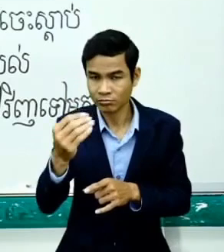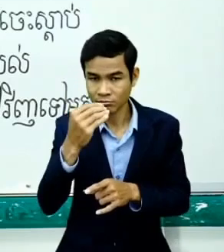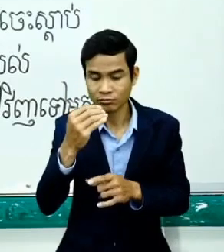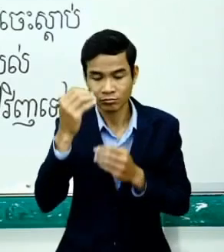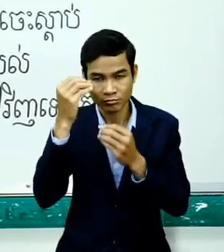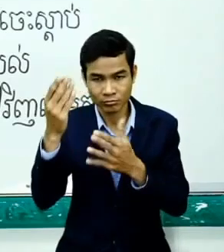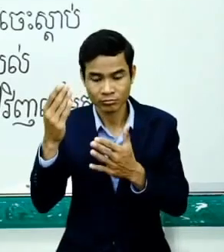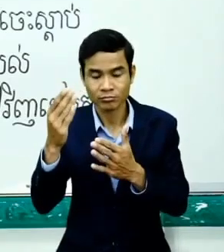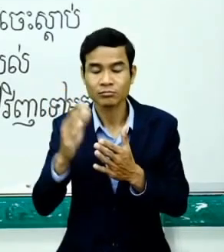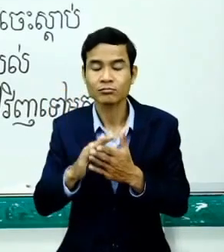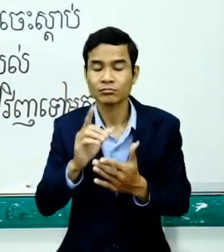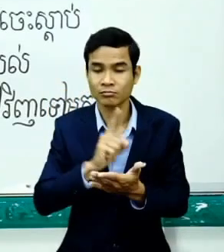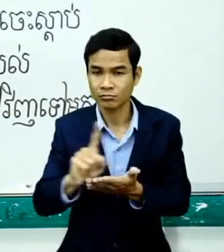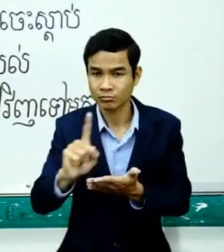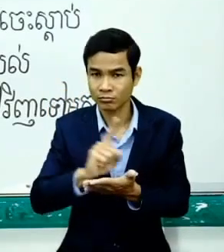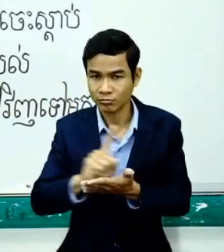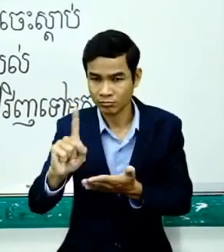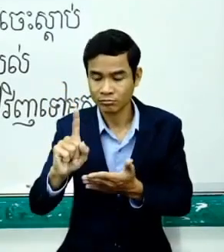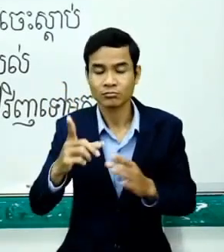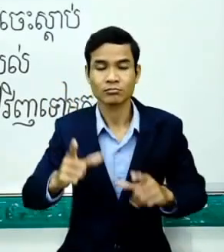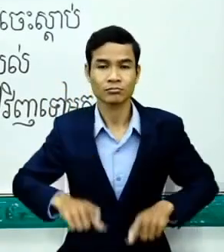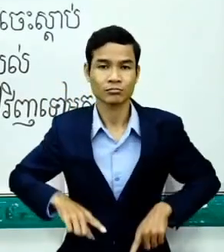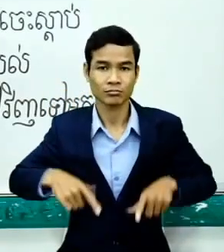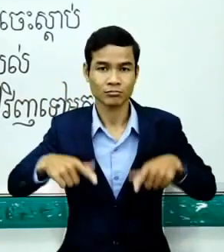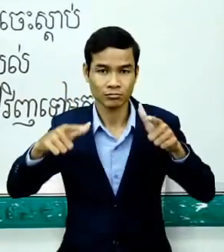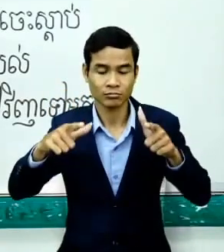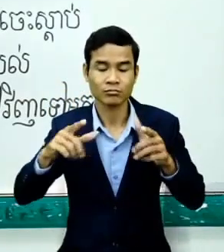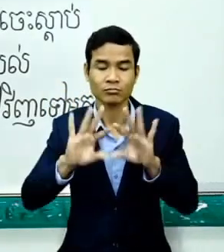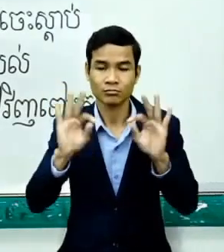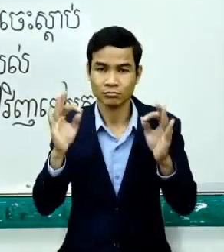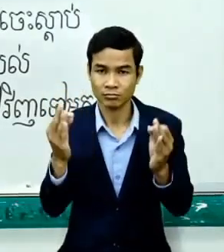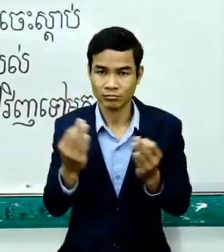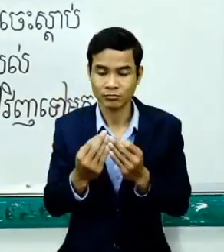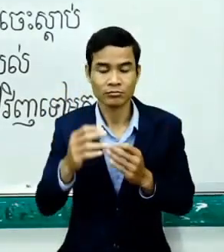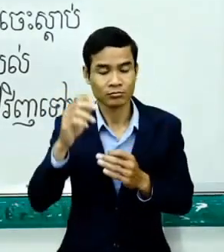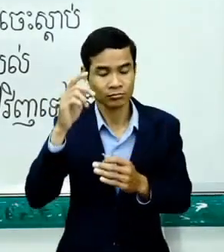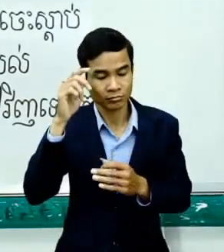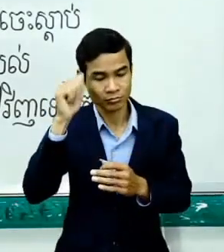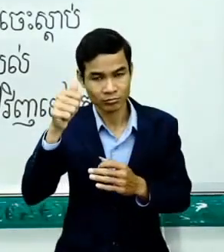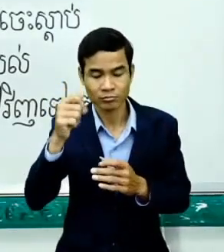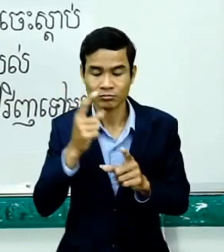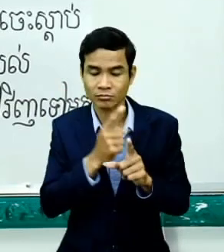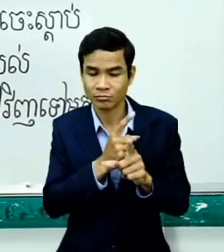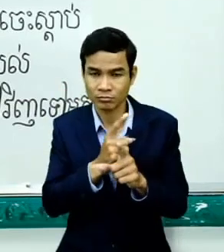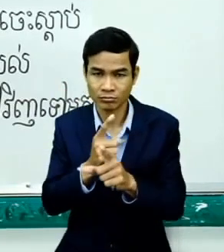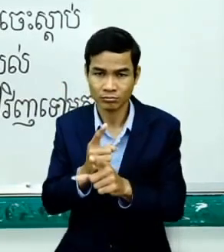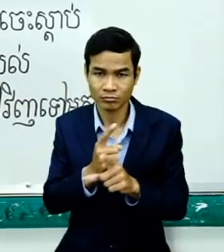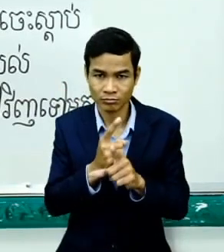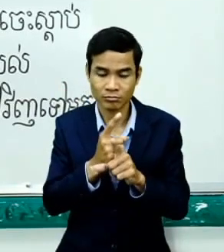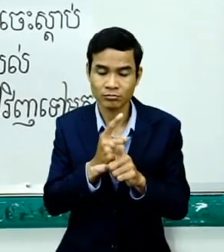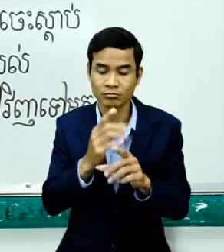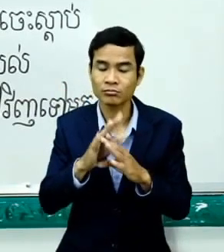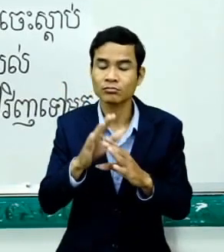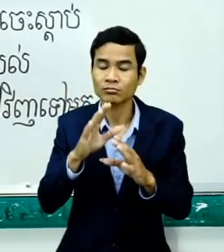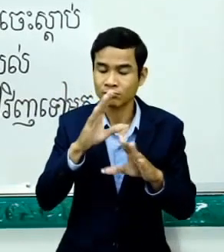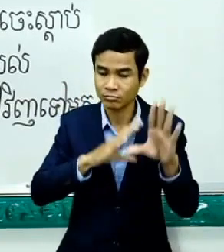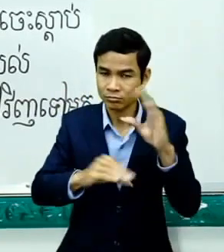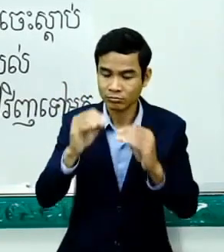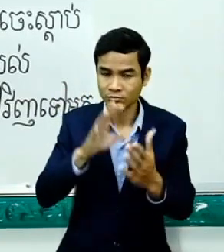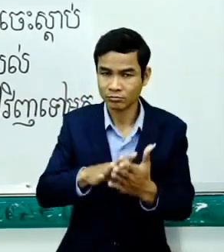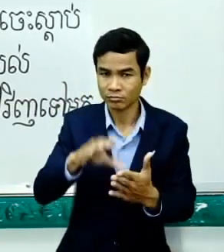đàm bay cột cống chi bập hiếp cru xa nâng tam đàn ca sạc xa rồi bỏ